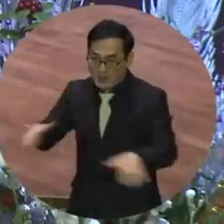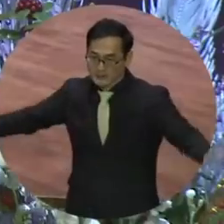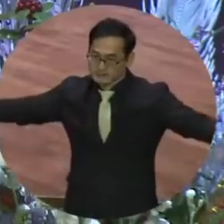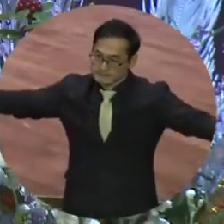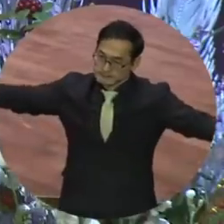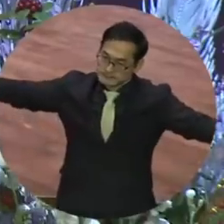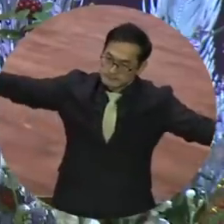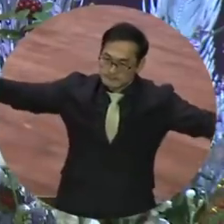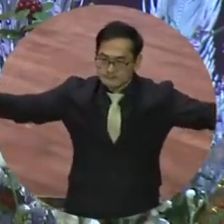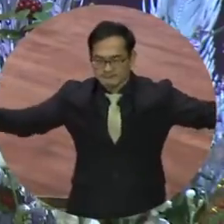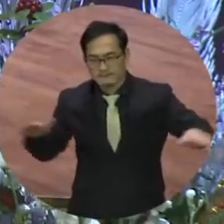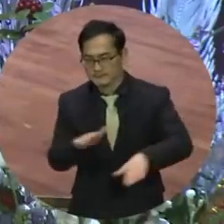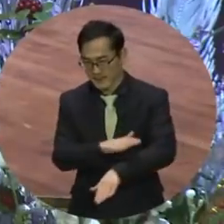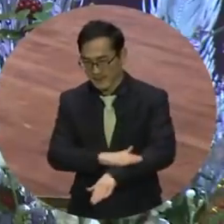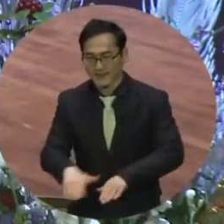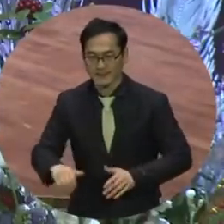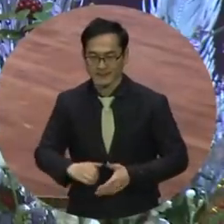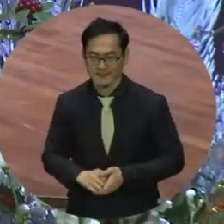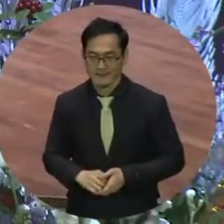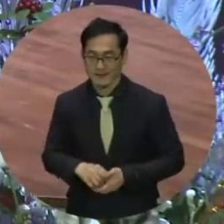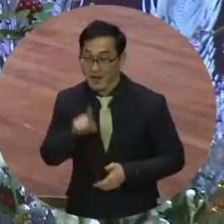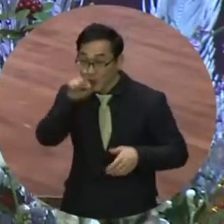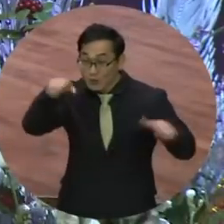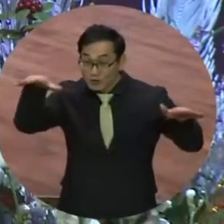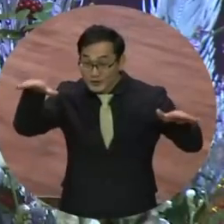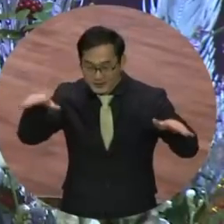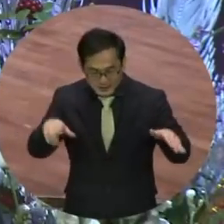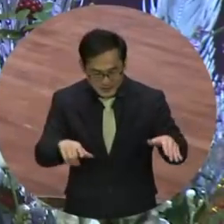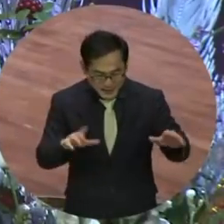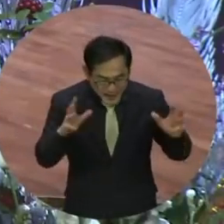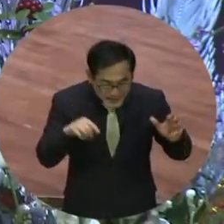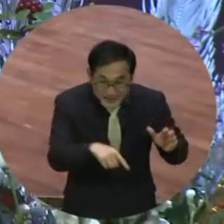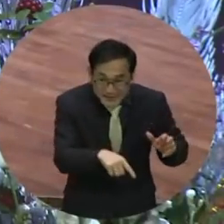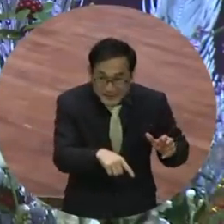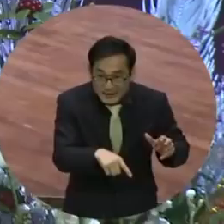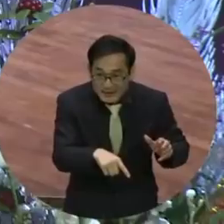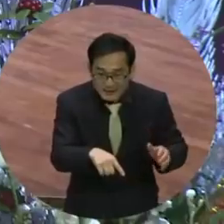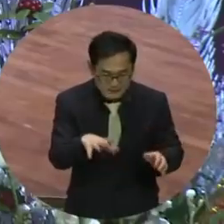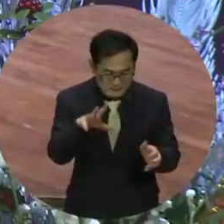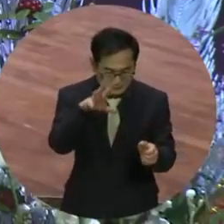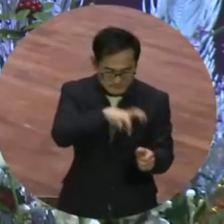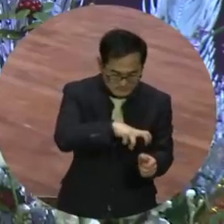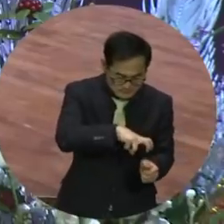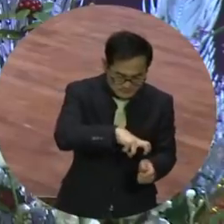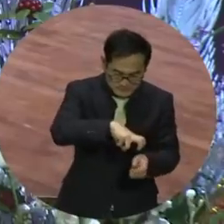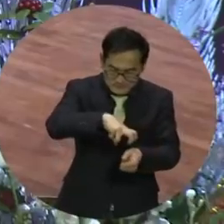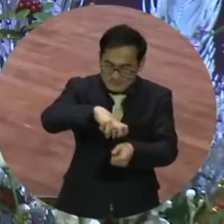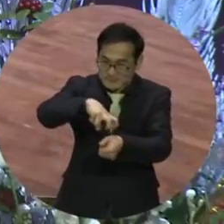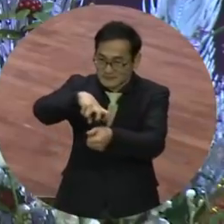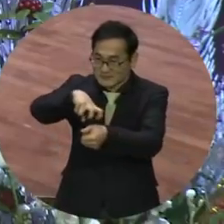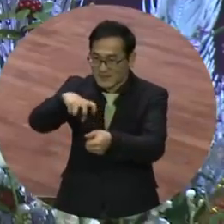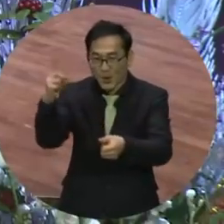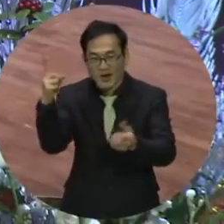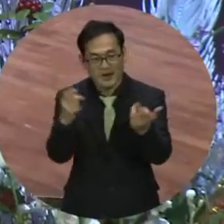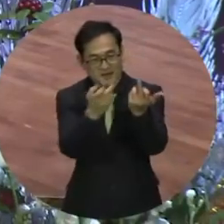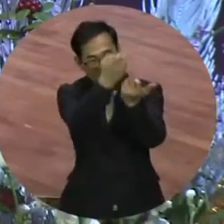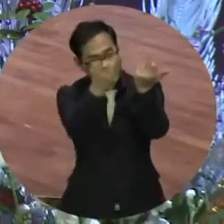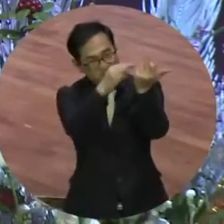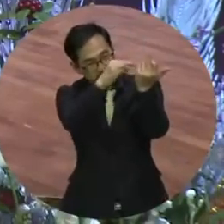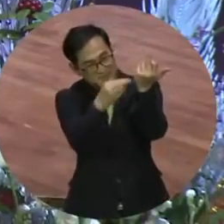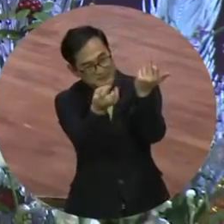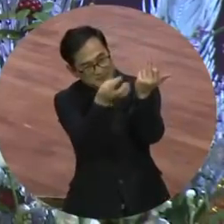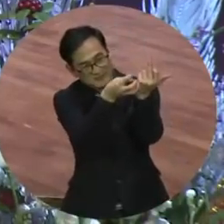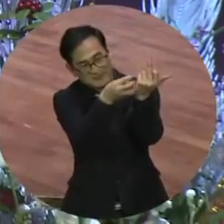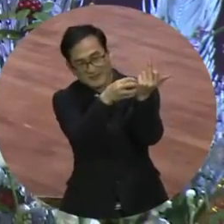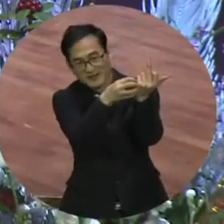막 어머니가 날 새를 독수리를 주로 절벽에 알을 까가지고 새끼를 낳아요.